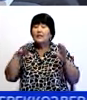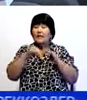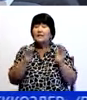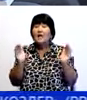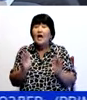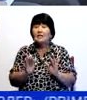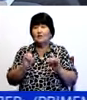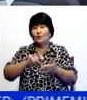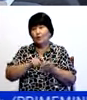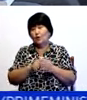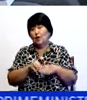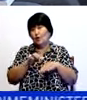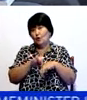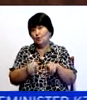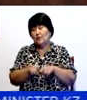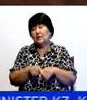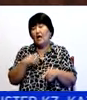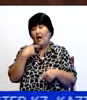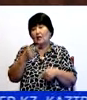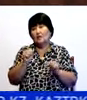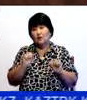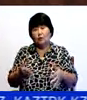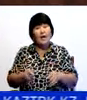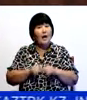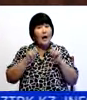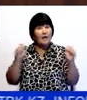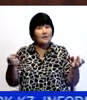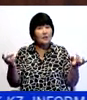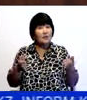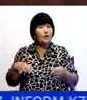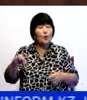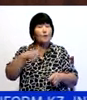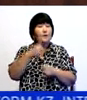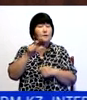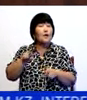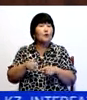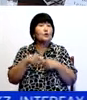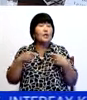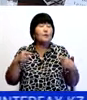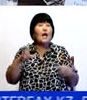аз орындарға ұйымдастырылуын алға тартуға болады. Ашықтық керек. Облыс басшысы осы ретте